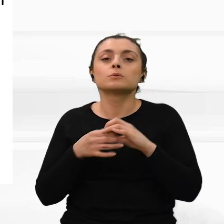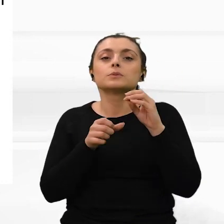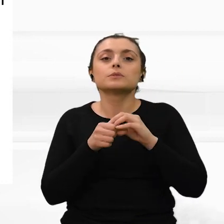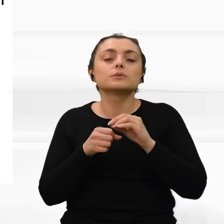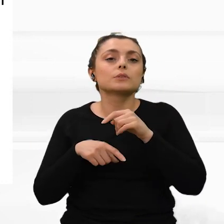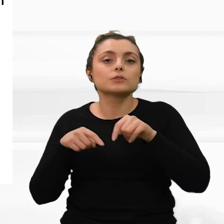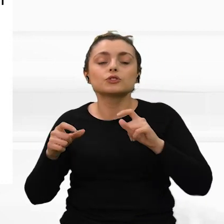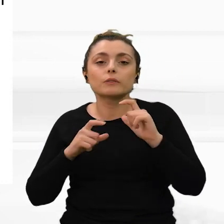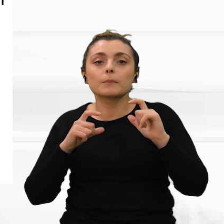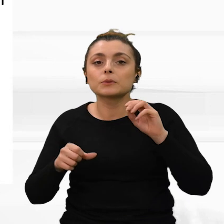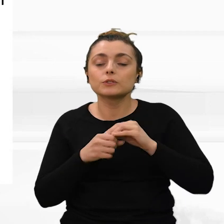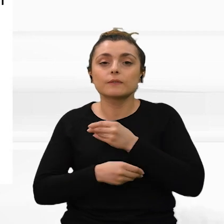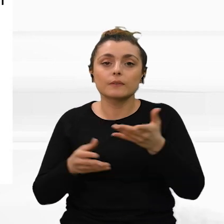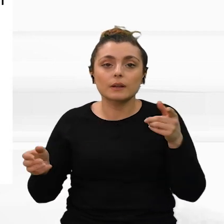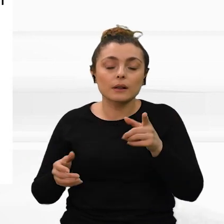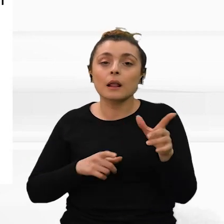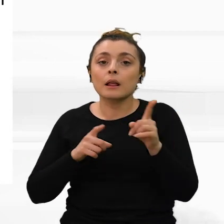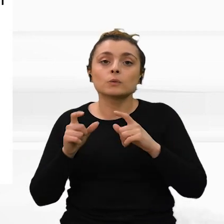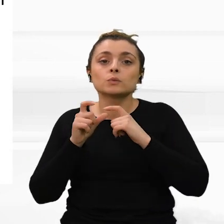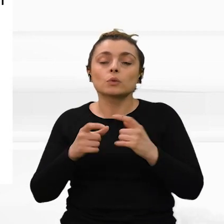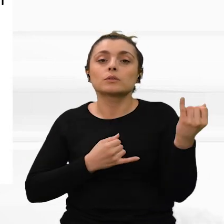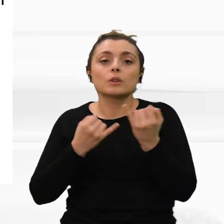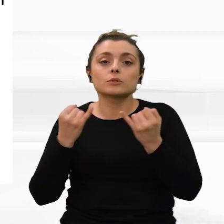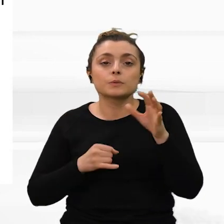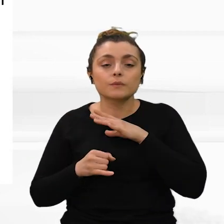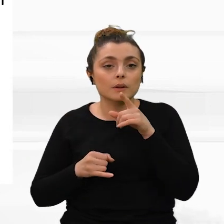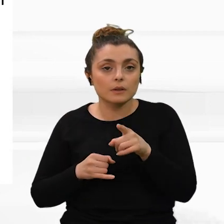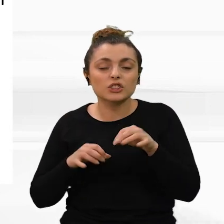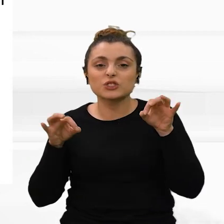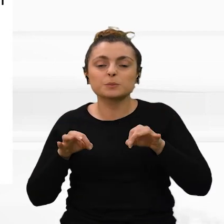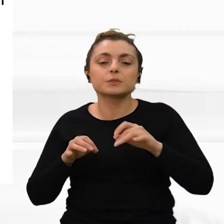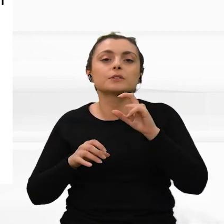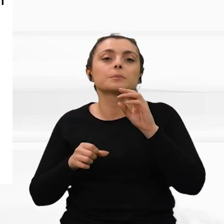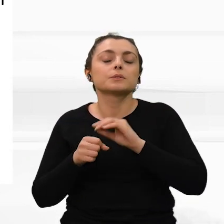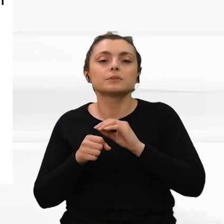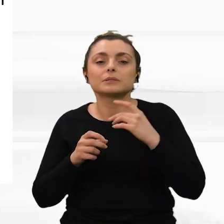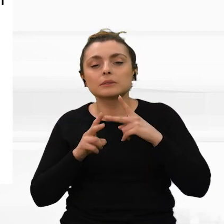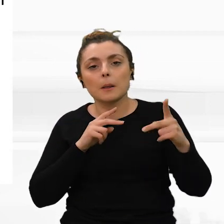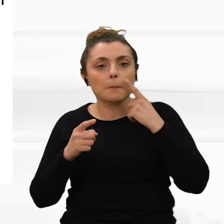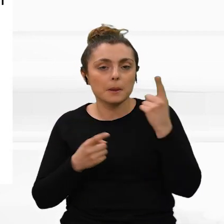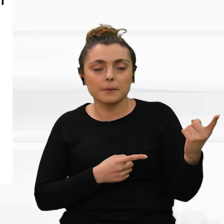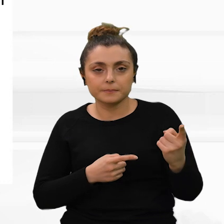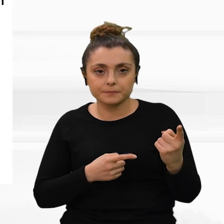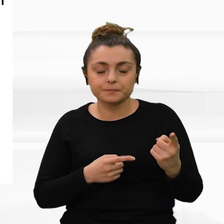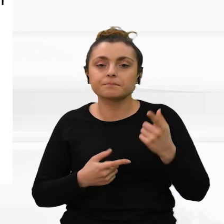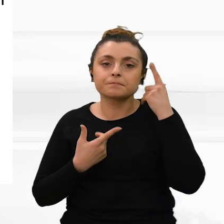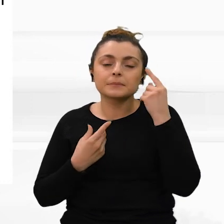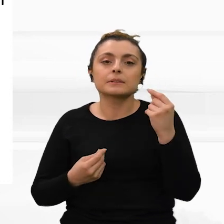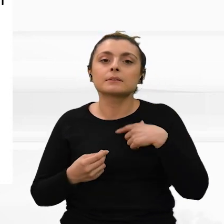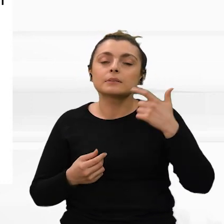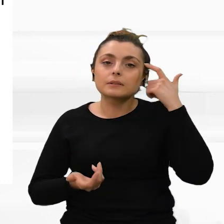parçada aşağıdaki seçeneklerde verilen hangi soru tartışılmaktadır şimdi seçeneklerimizi sırasıyla bakalım